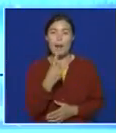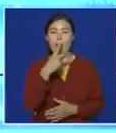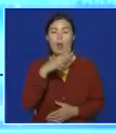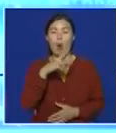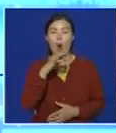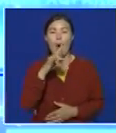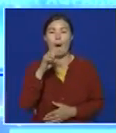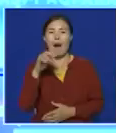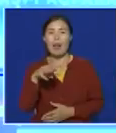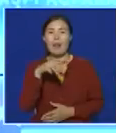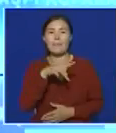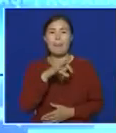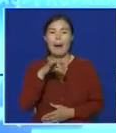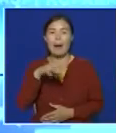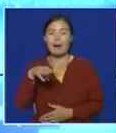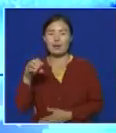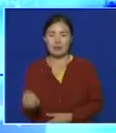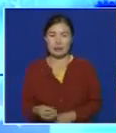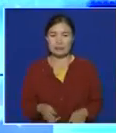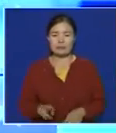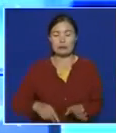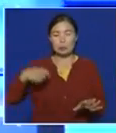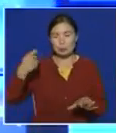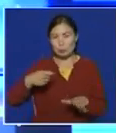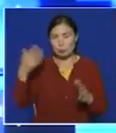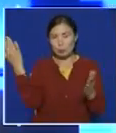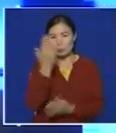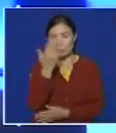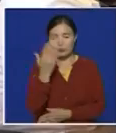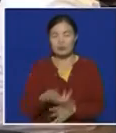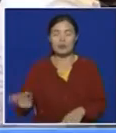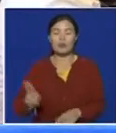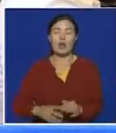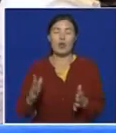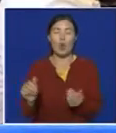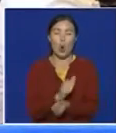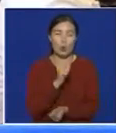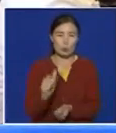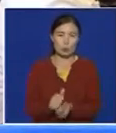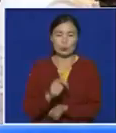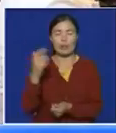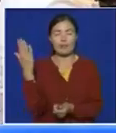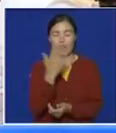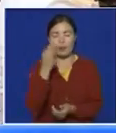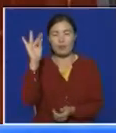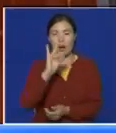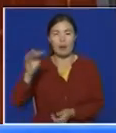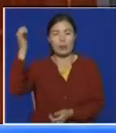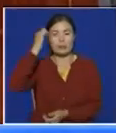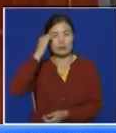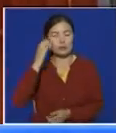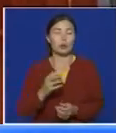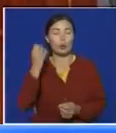Лорена Порте. Он прибыл для подготовки съемок научно-познавательного документального фильма о памятниках исторического